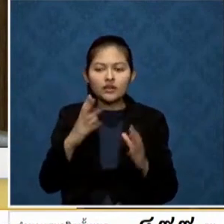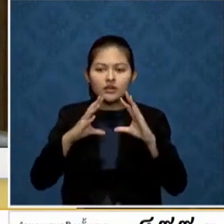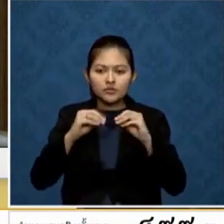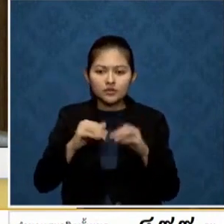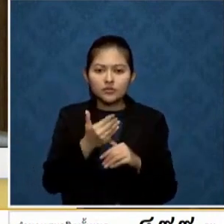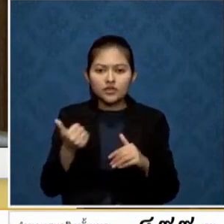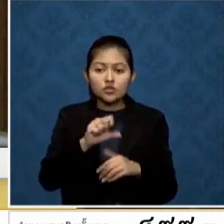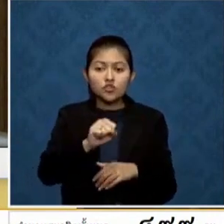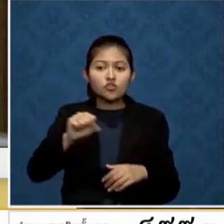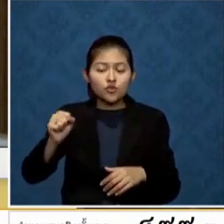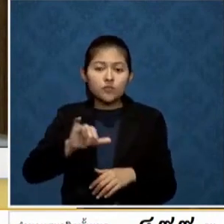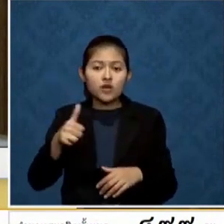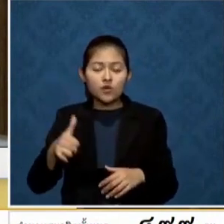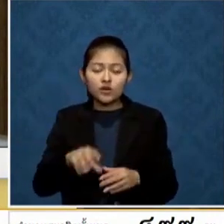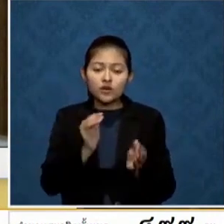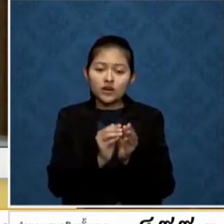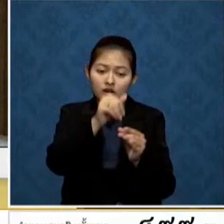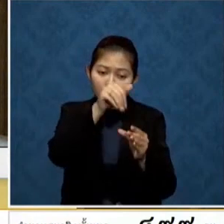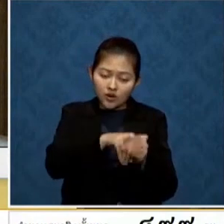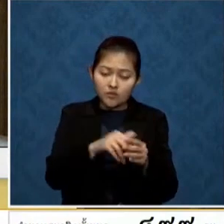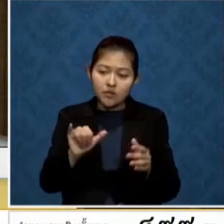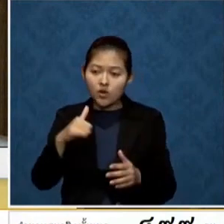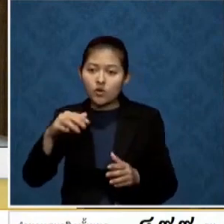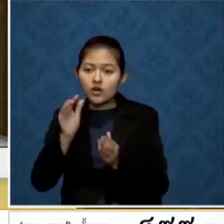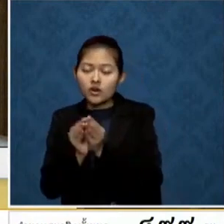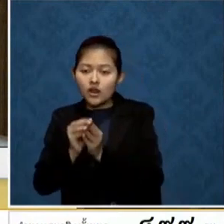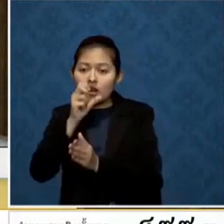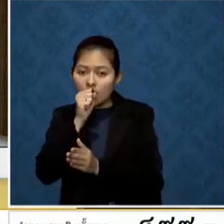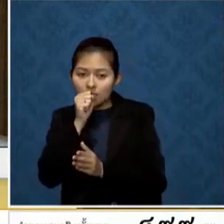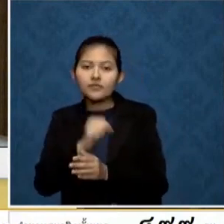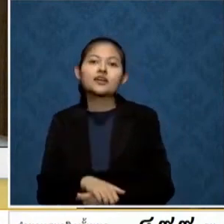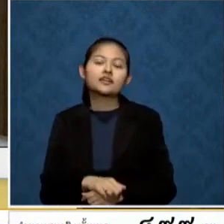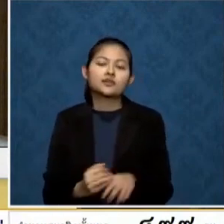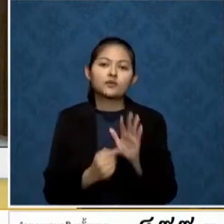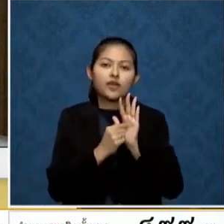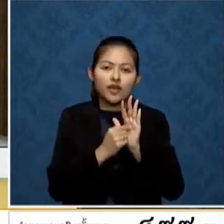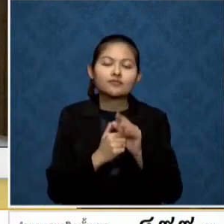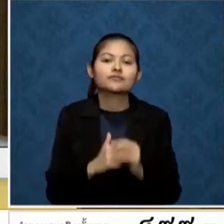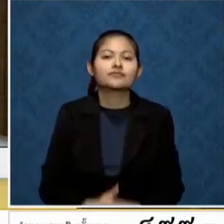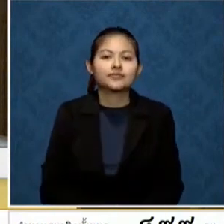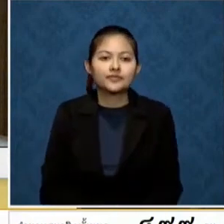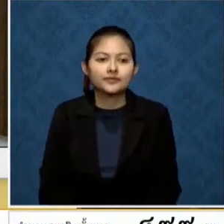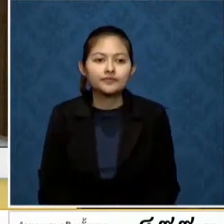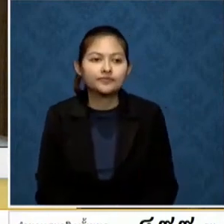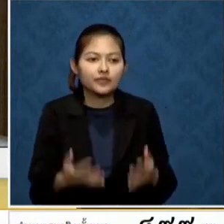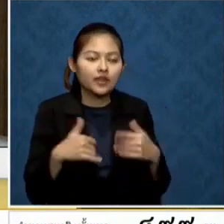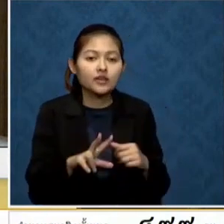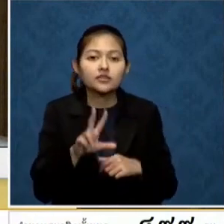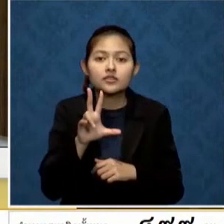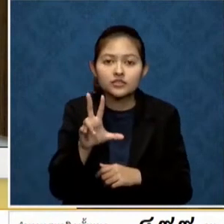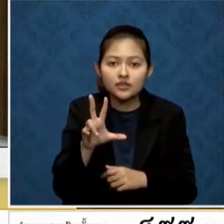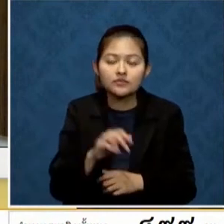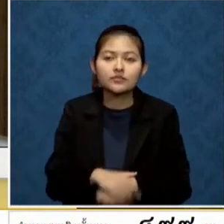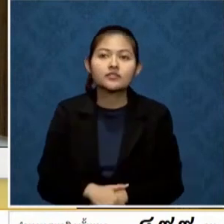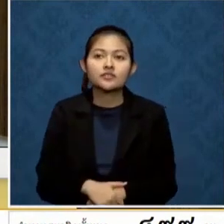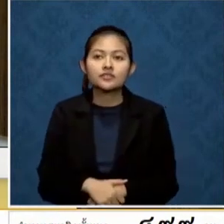เนี่ยมีสสบางคนลงคะแนนแบบเปิดเผยบางคนลงคะแนนแบบลับเป็นต้นนะครับประการที่ 3ครับข้อ